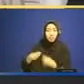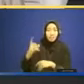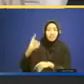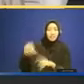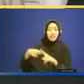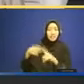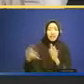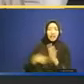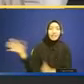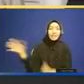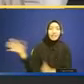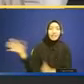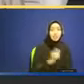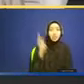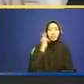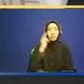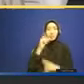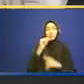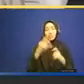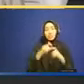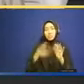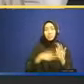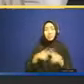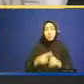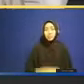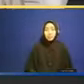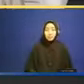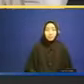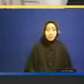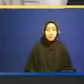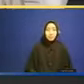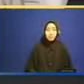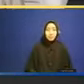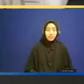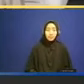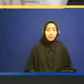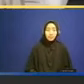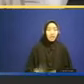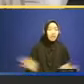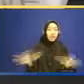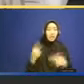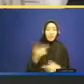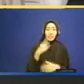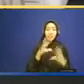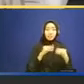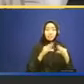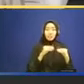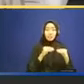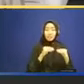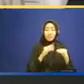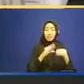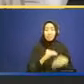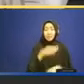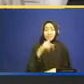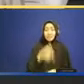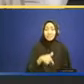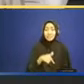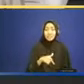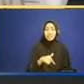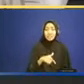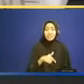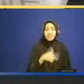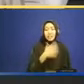JKN dihapus oleh Bu Risma. Nah ini loh, jadi ayo kita bicara pada pagi ini tuh